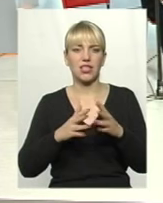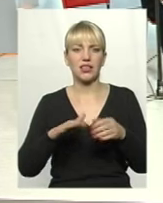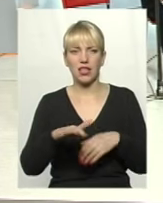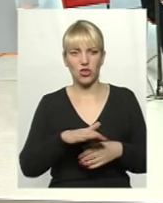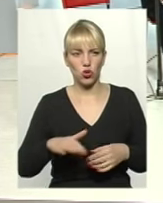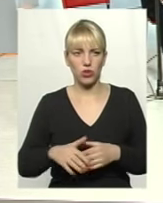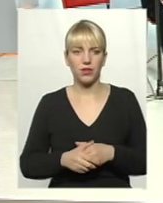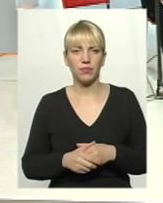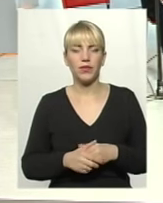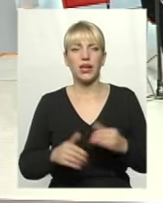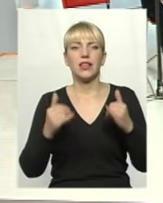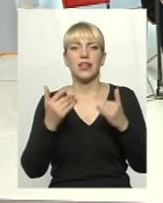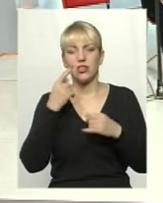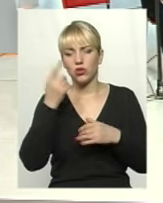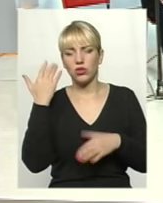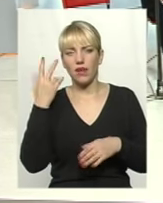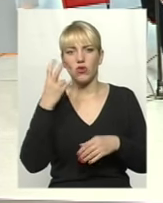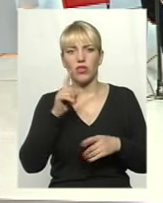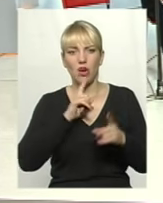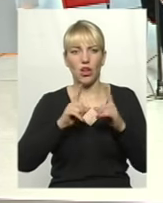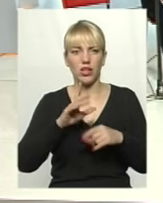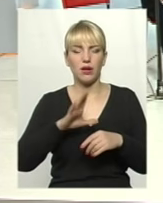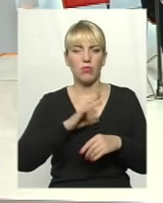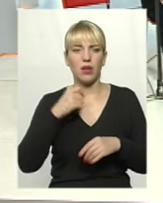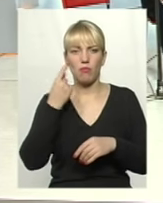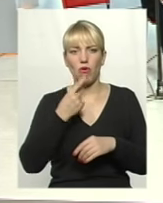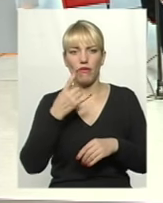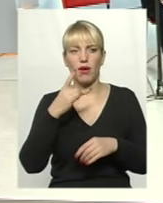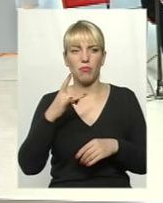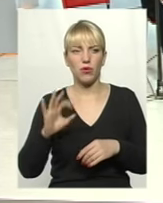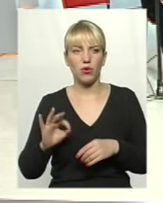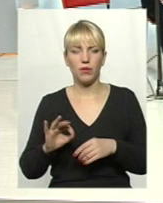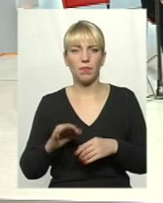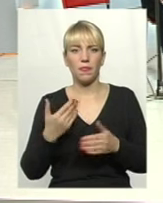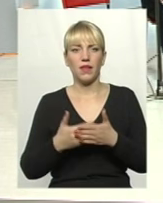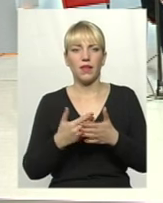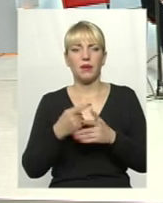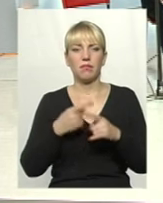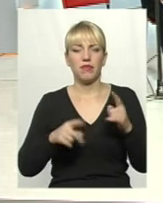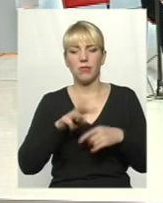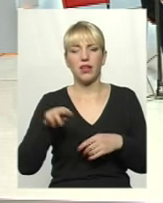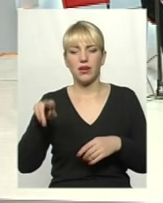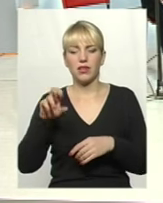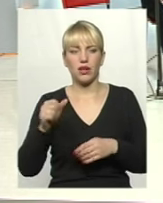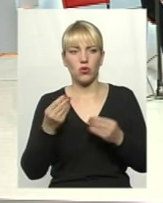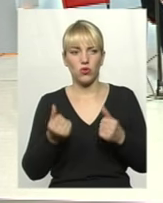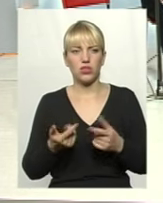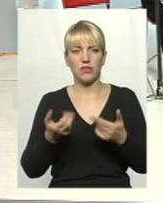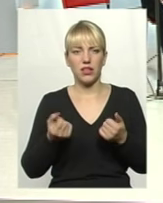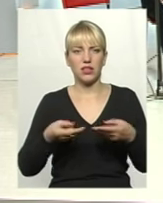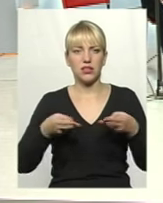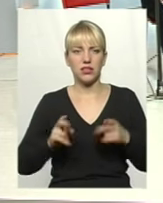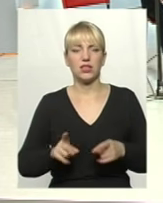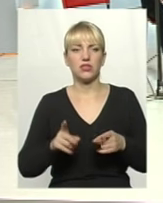же? Нещодавно на колегії йшла мова чи не про майже півмільярда коштів. Так, дійсно, в